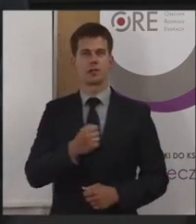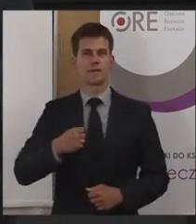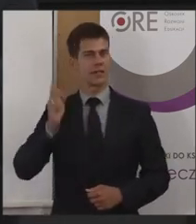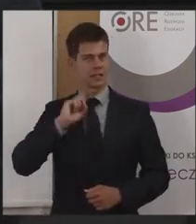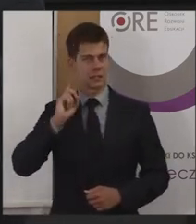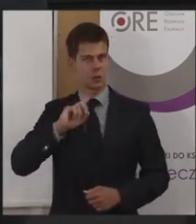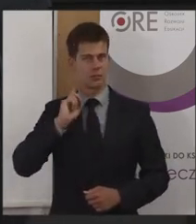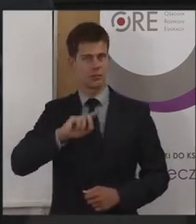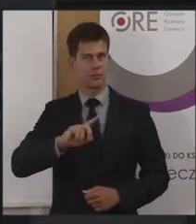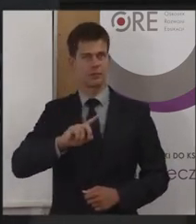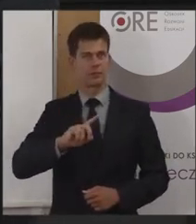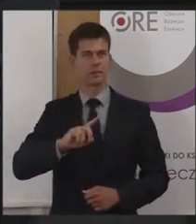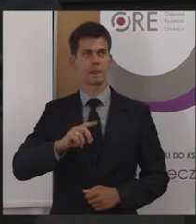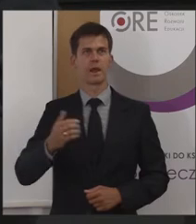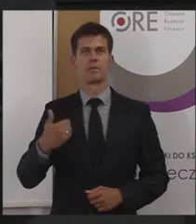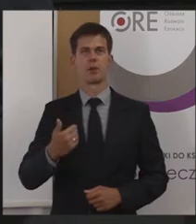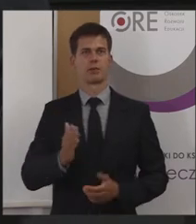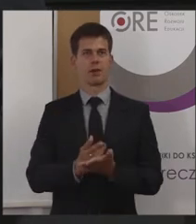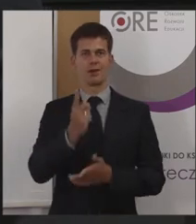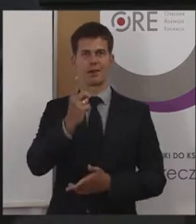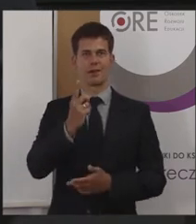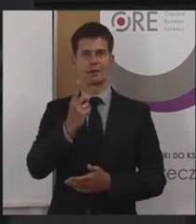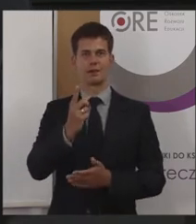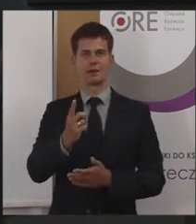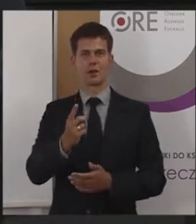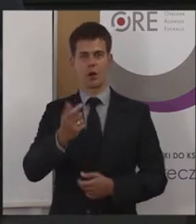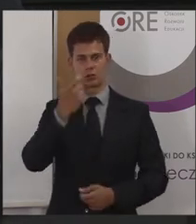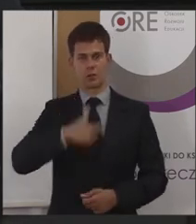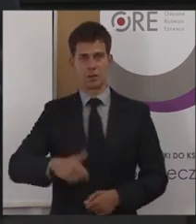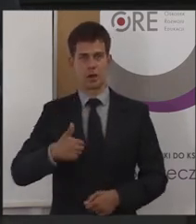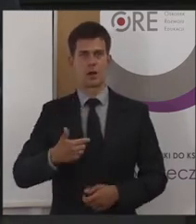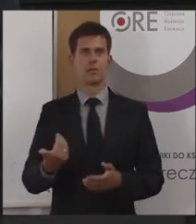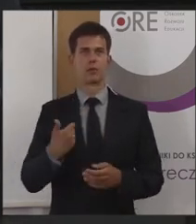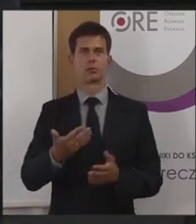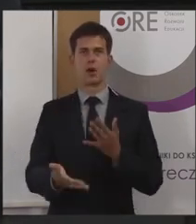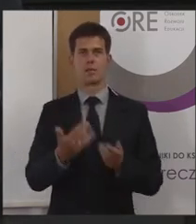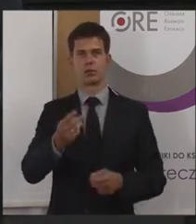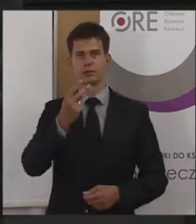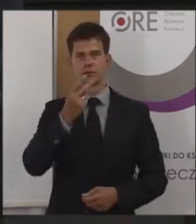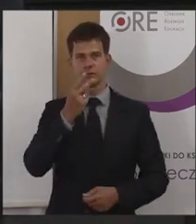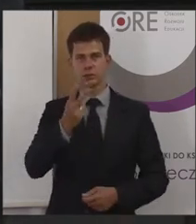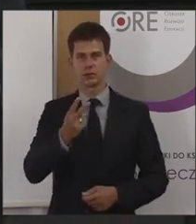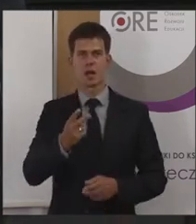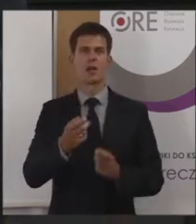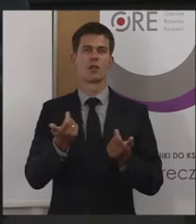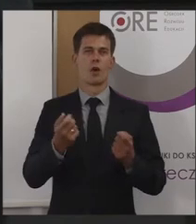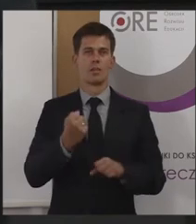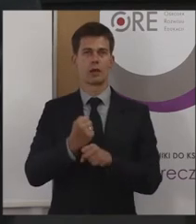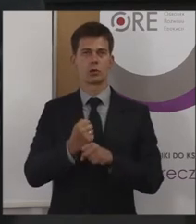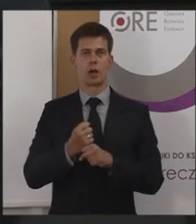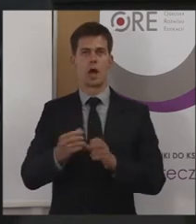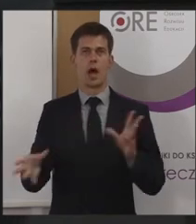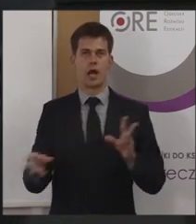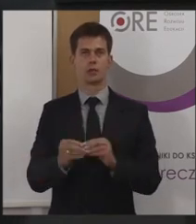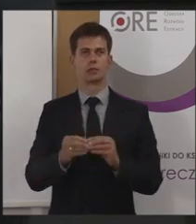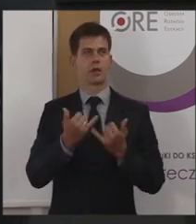gdzie byłem jedynym uczniem szczątkowo widzącym, ale pracującym zupełnie inaczej